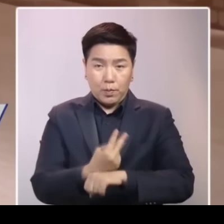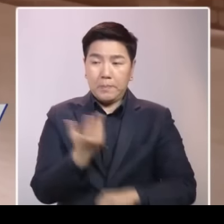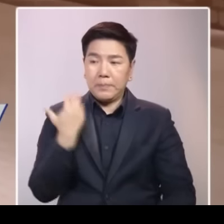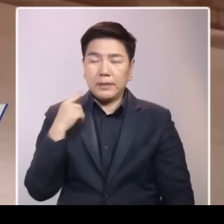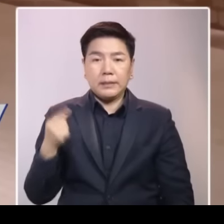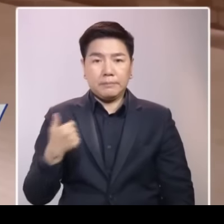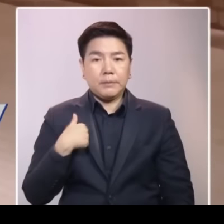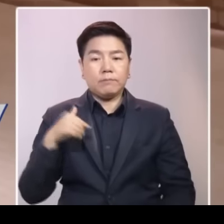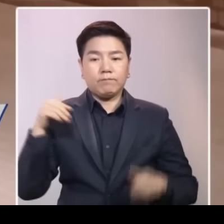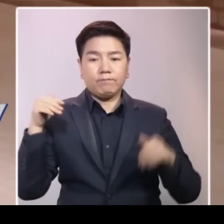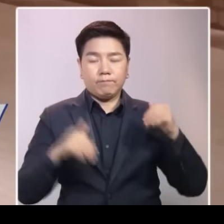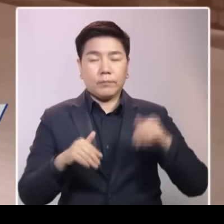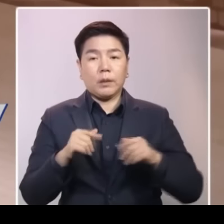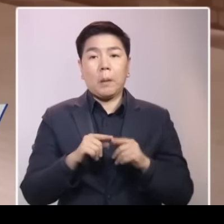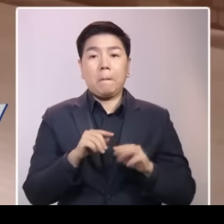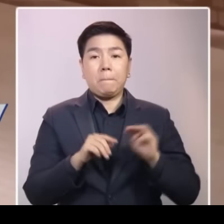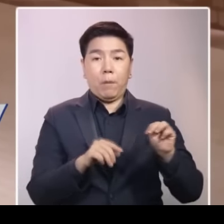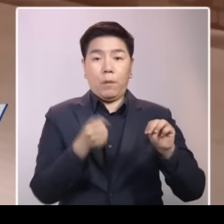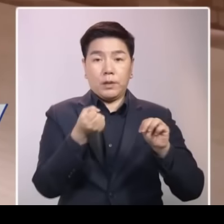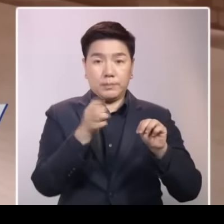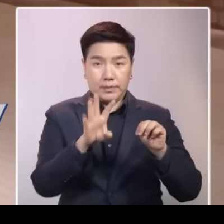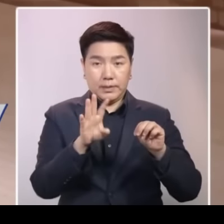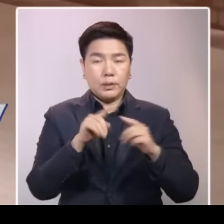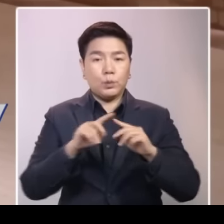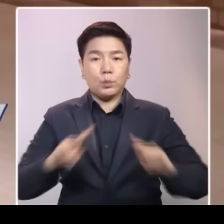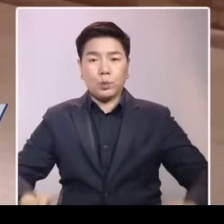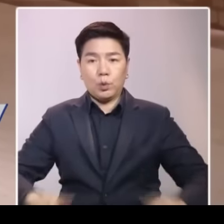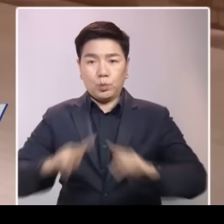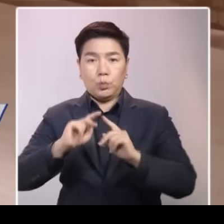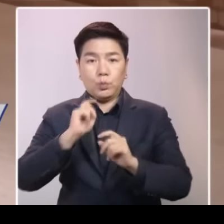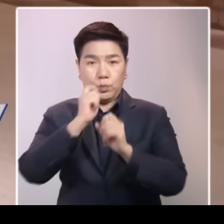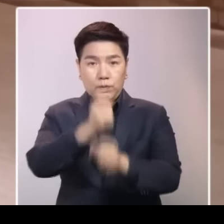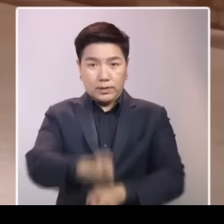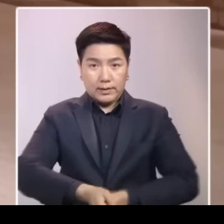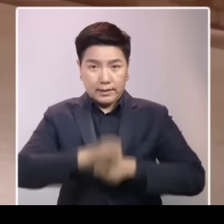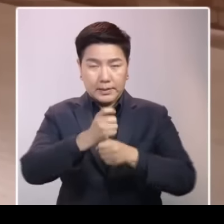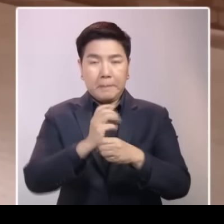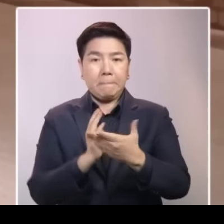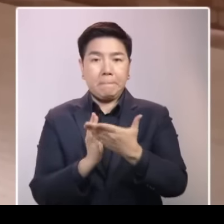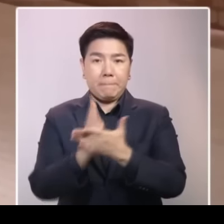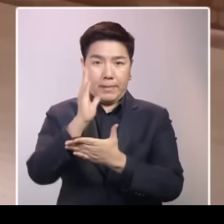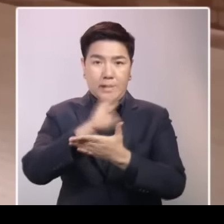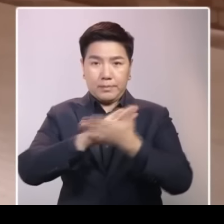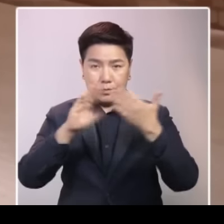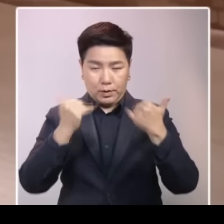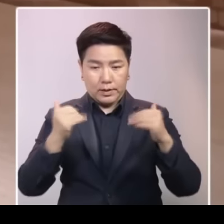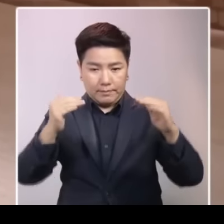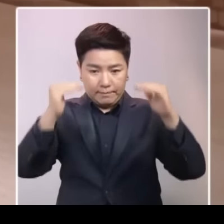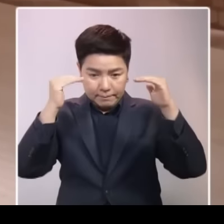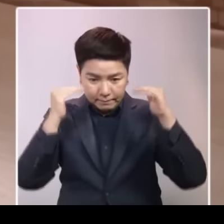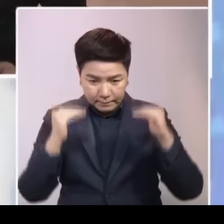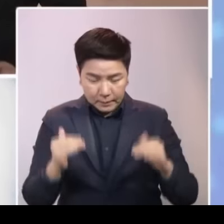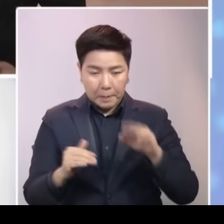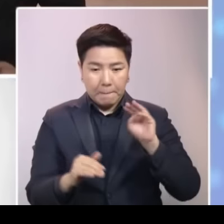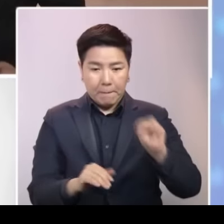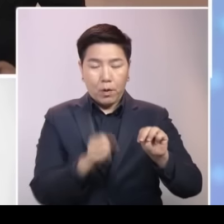านมาก็ได้มีการลงมติในมาตรา14งบของกระทรวงเกษตรและสหกรณ์ผ่านไปแล้วค่ะขณะนี้อยู่ระหว่างการอ